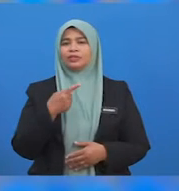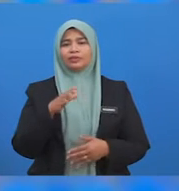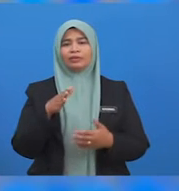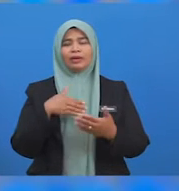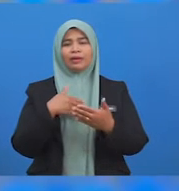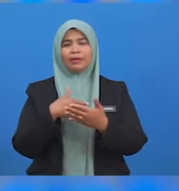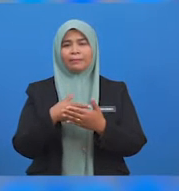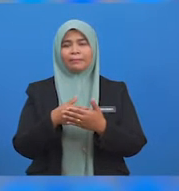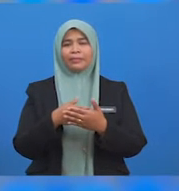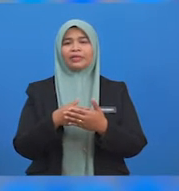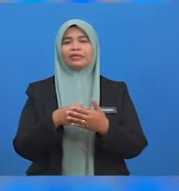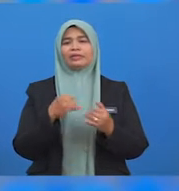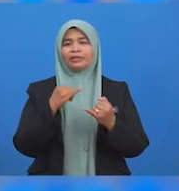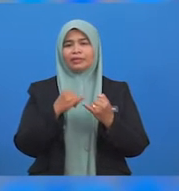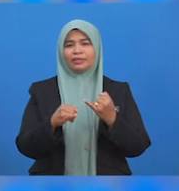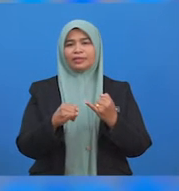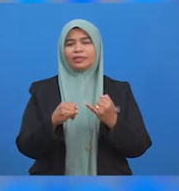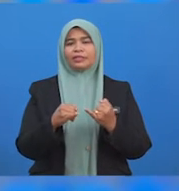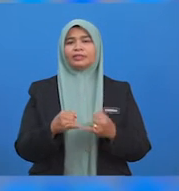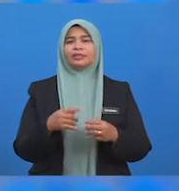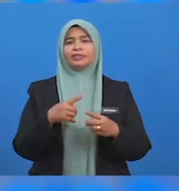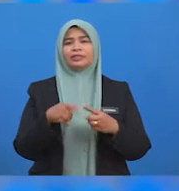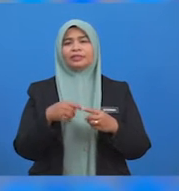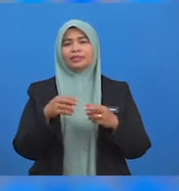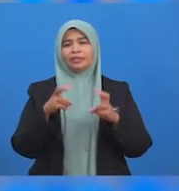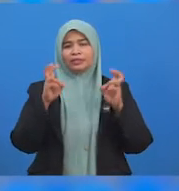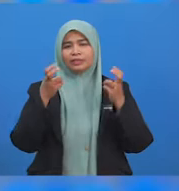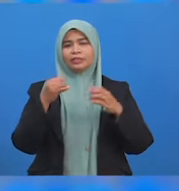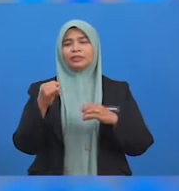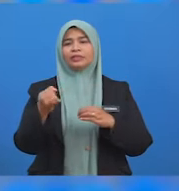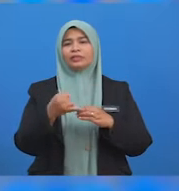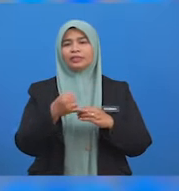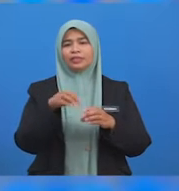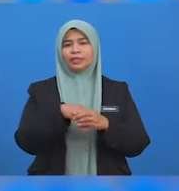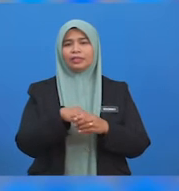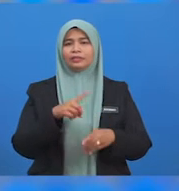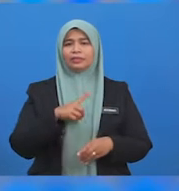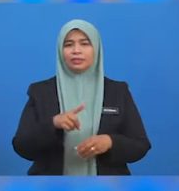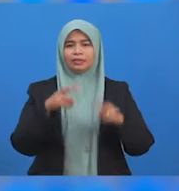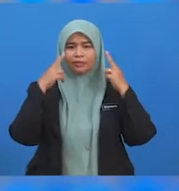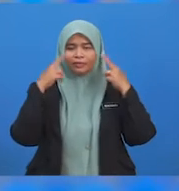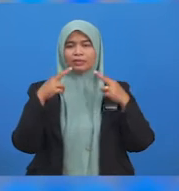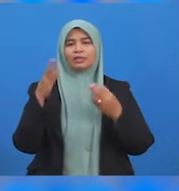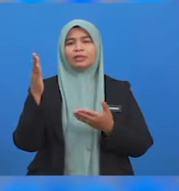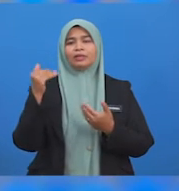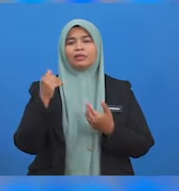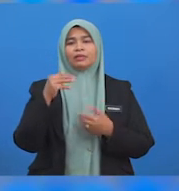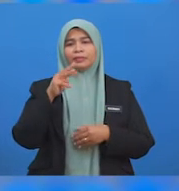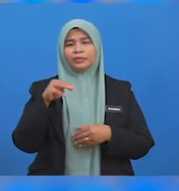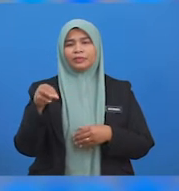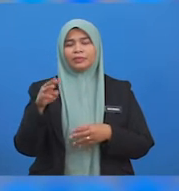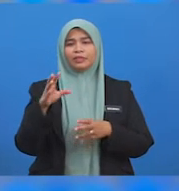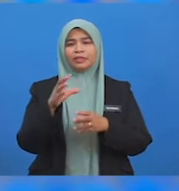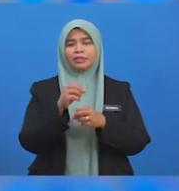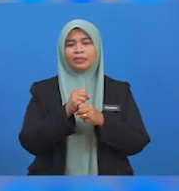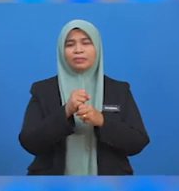telah sampai ke penghujungnya berkaitan dengan jenayah dalam Islam. Ustazah harapkan murid-murid